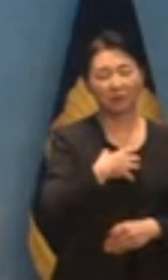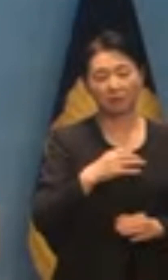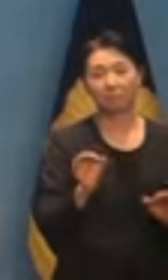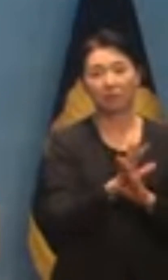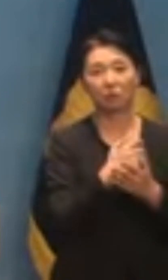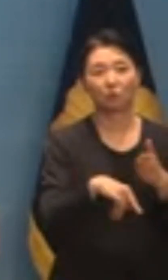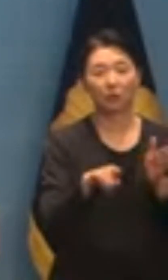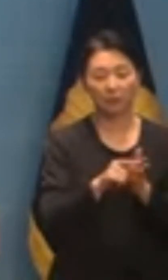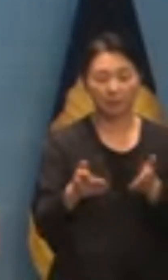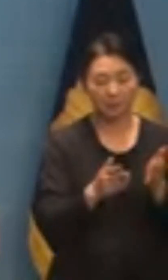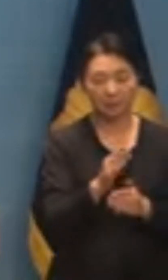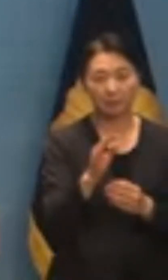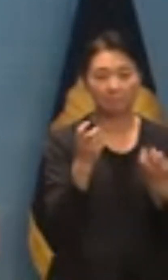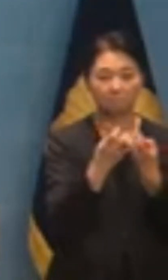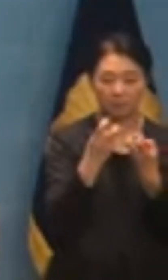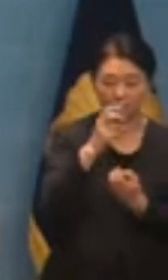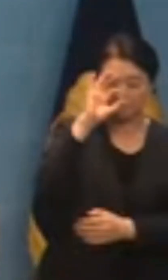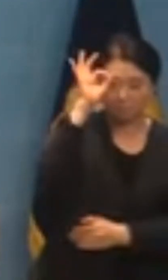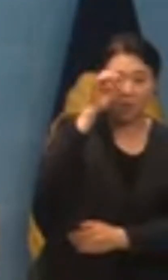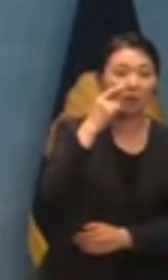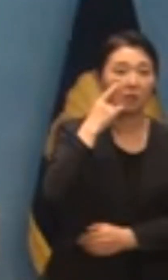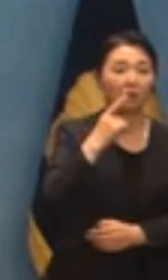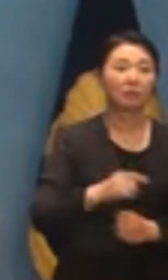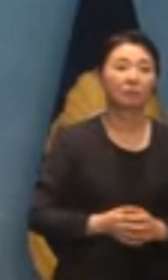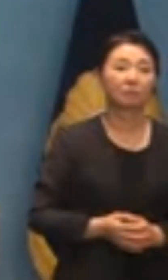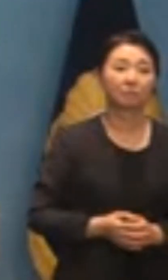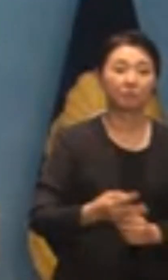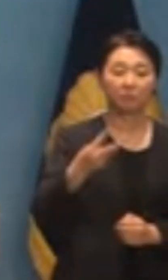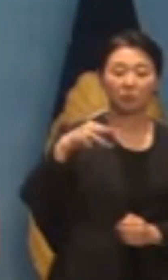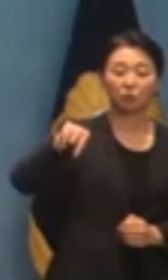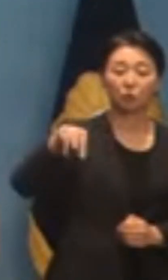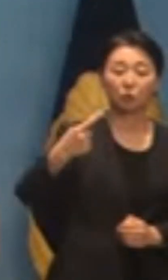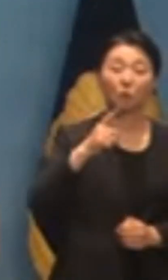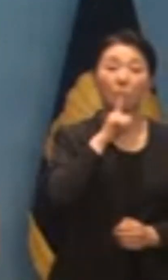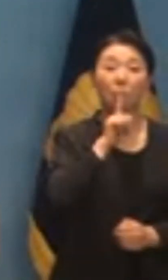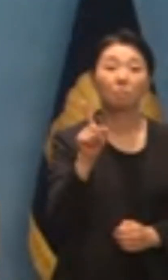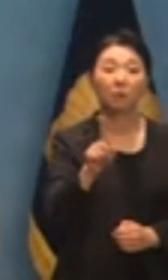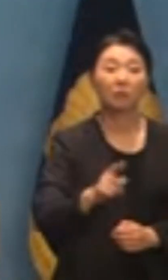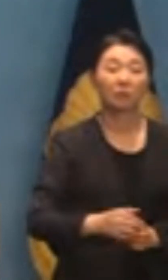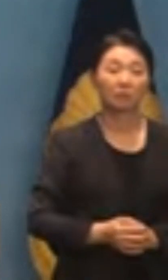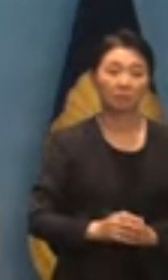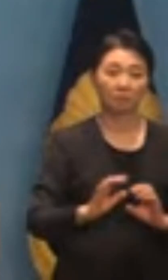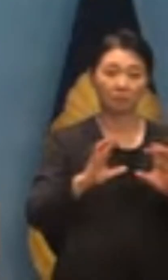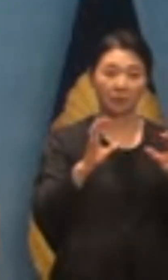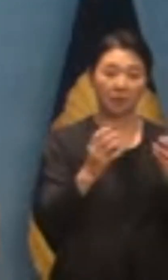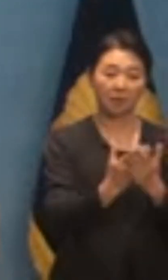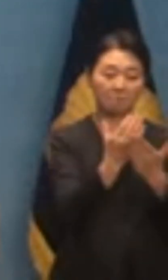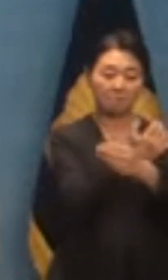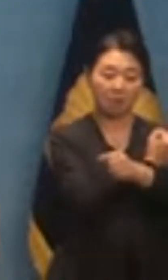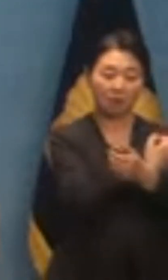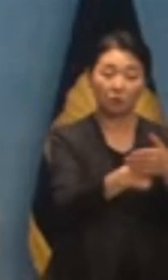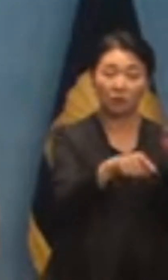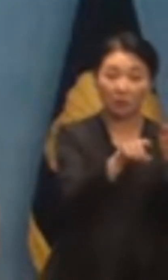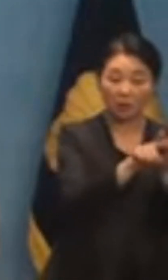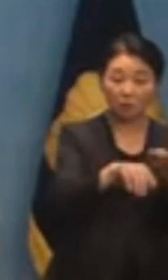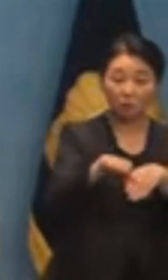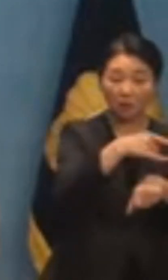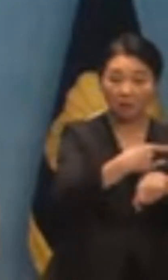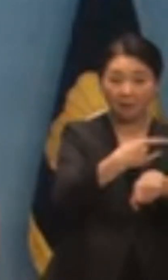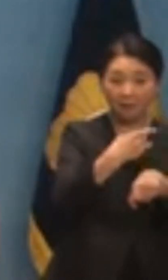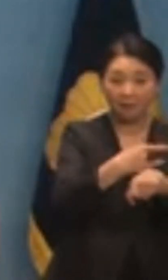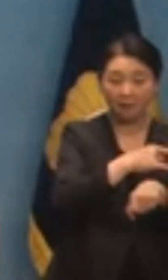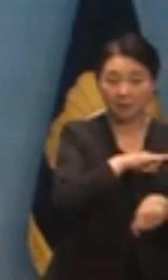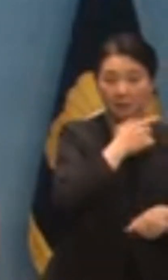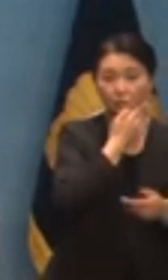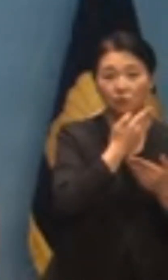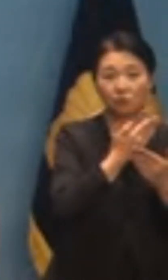위해 길을 찾겠습니다. 루소는 이렇게 말했습니다. 나라의 번영을 위해 우리가 해야 할